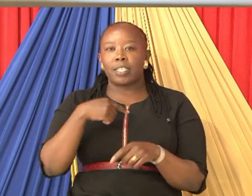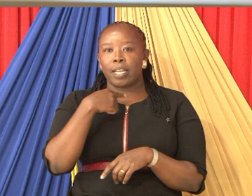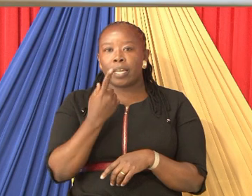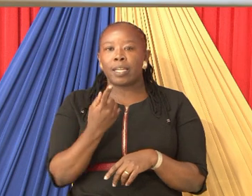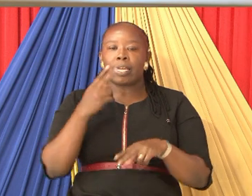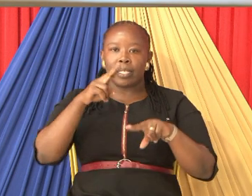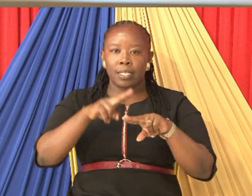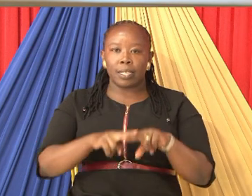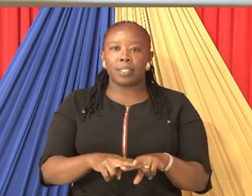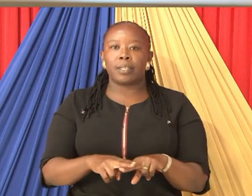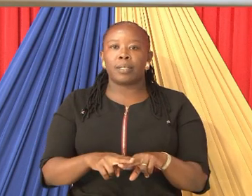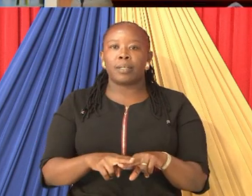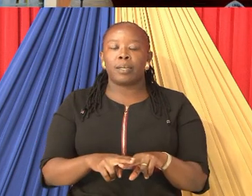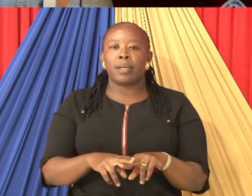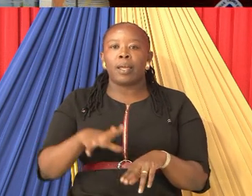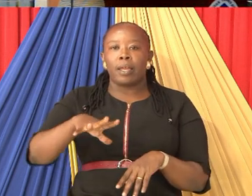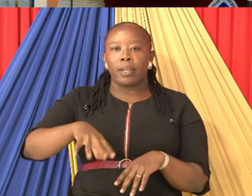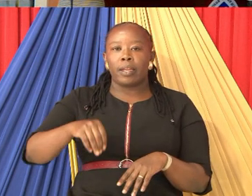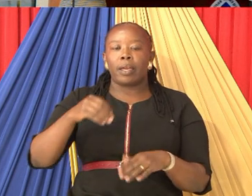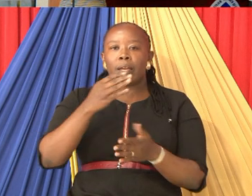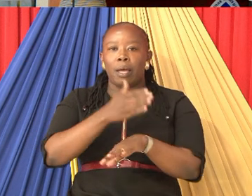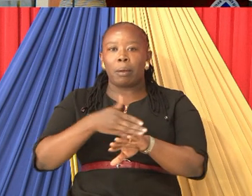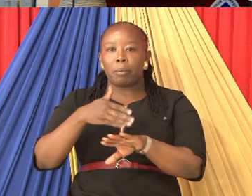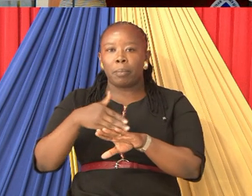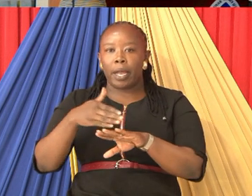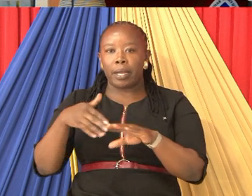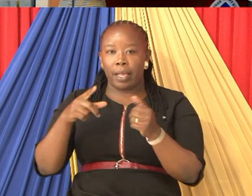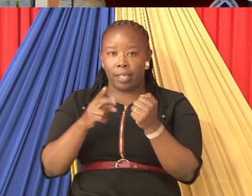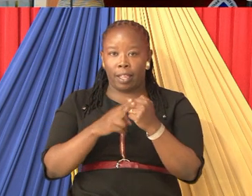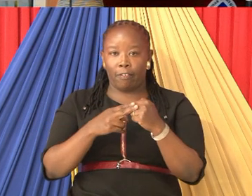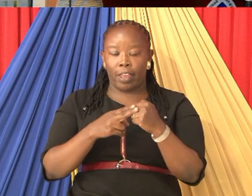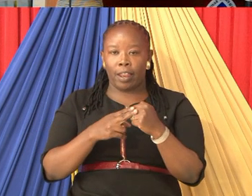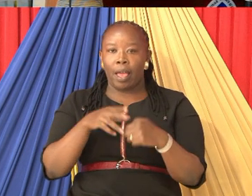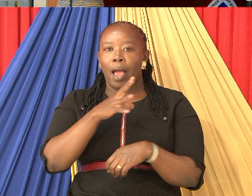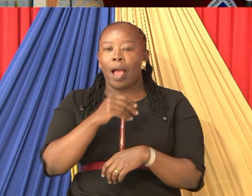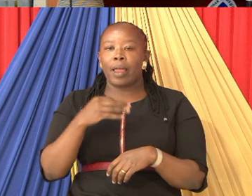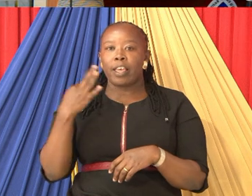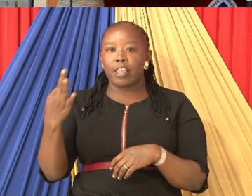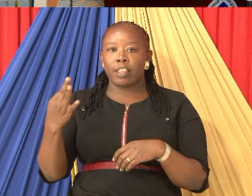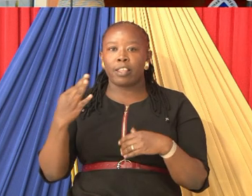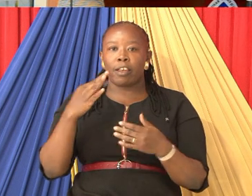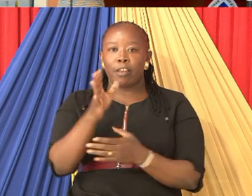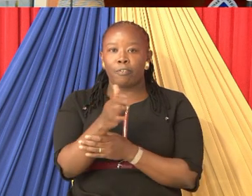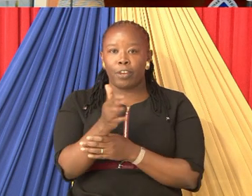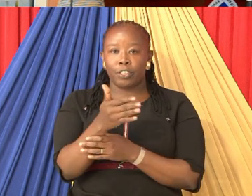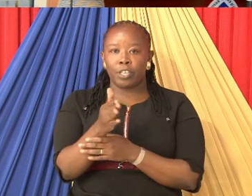chini, akaitoa ile mikate 7 na vile kisamaki,